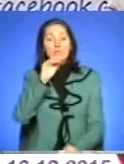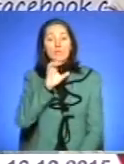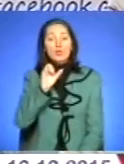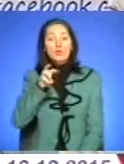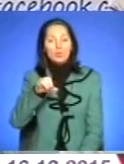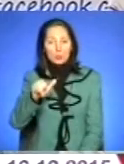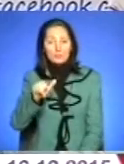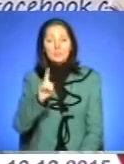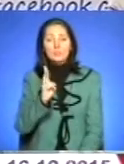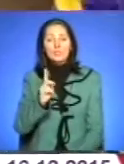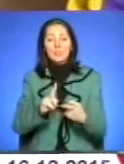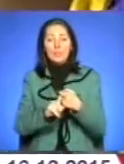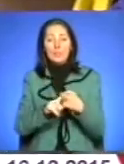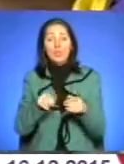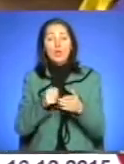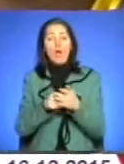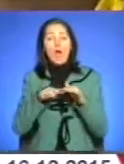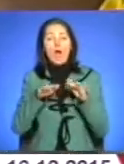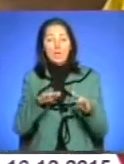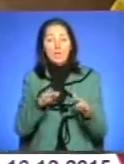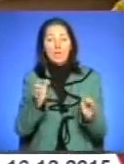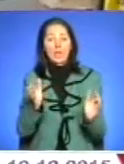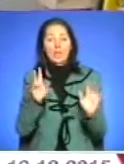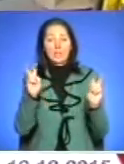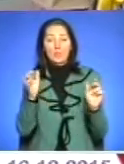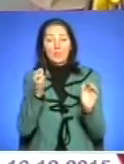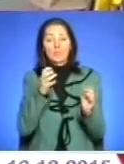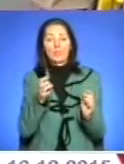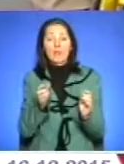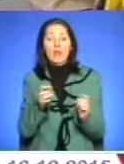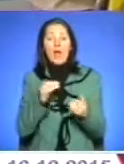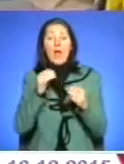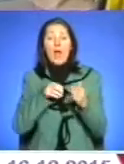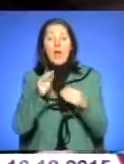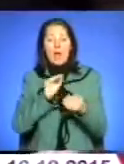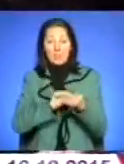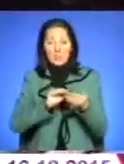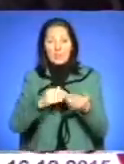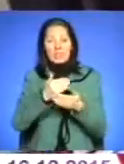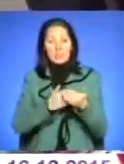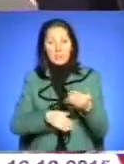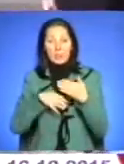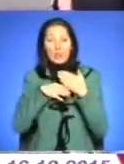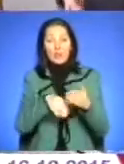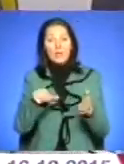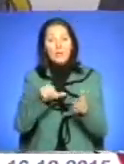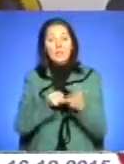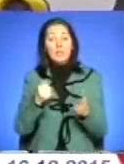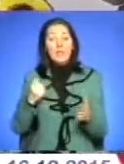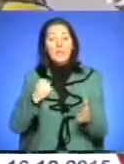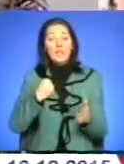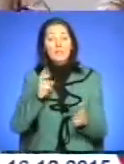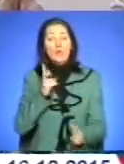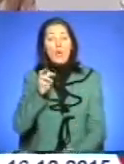«Теплом зігріємо серця». Складати списки дітей військових активістам акції допомагали представники військкомату. Я думаю, що